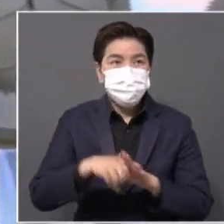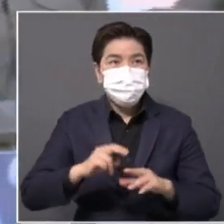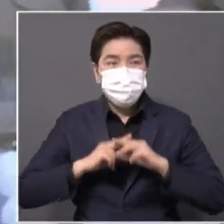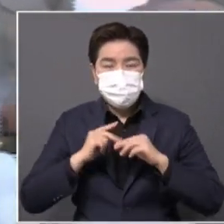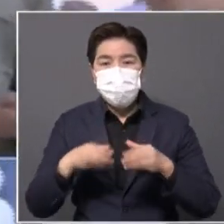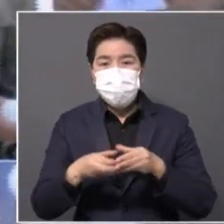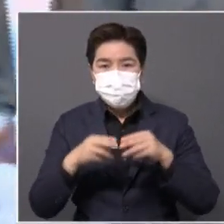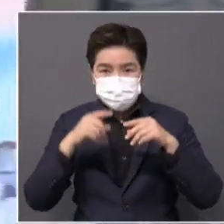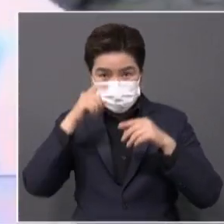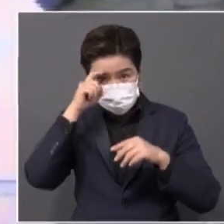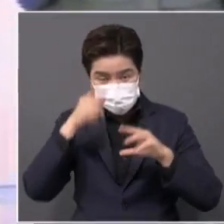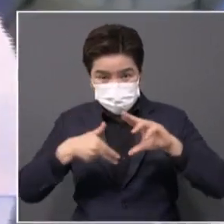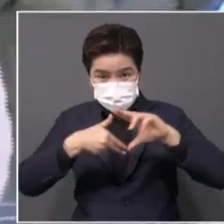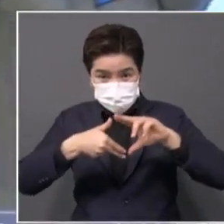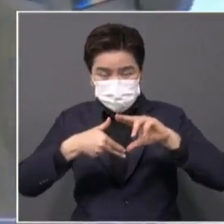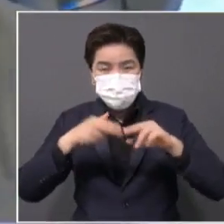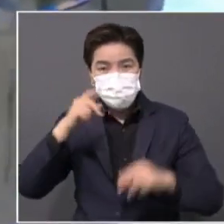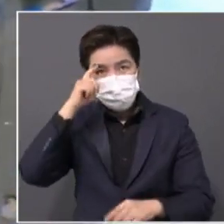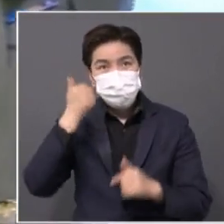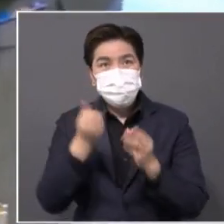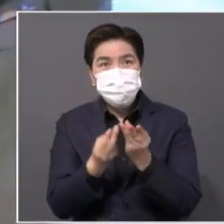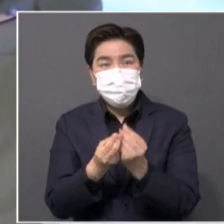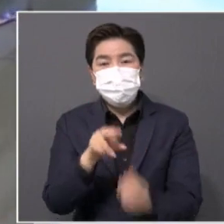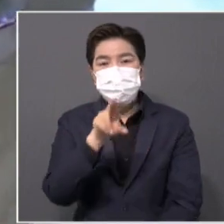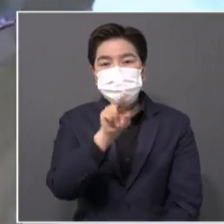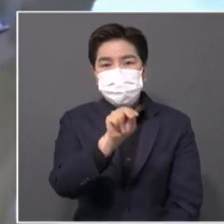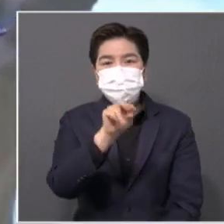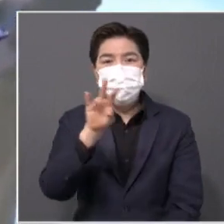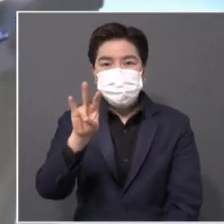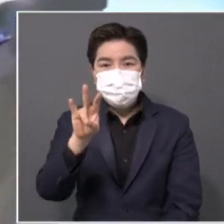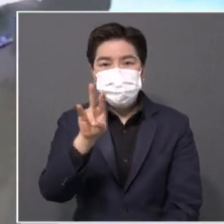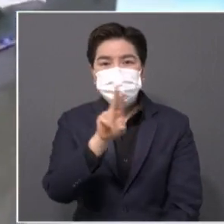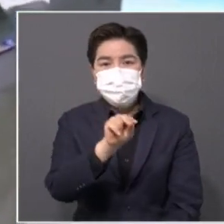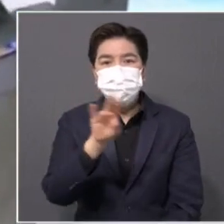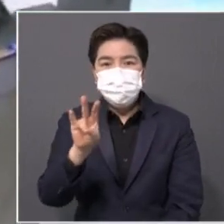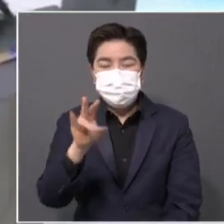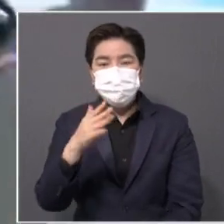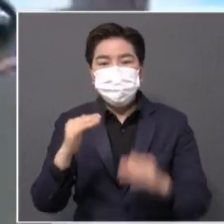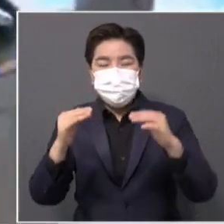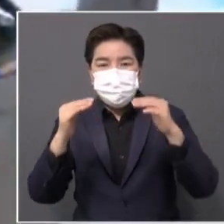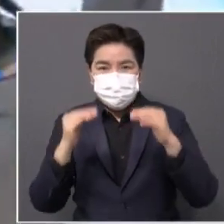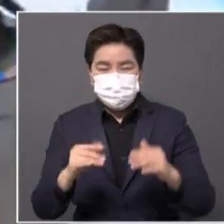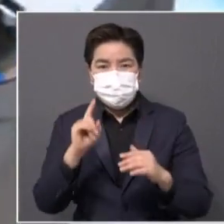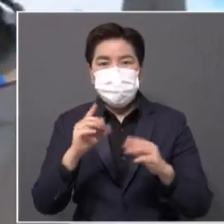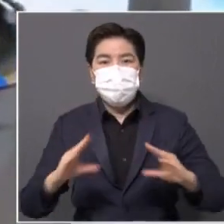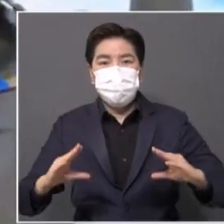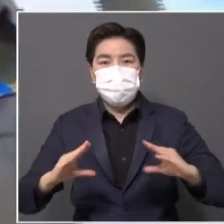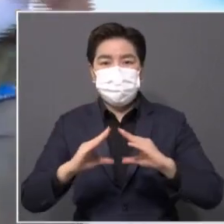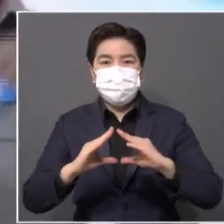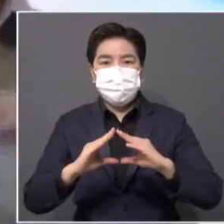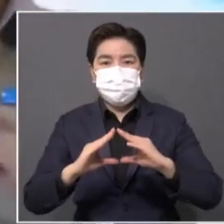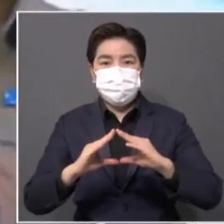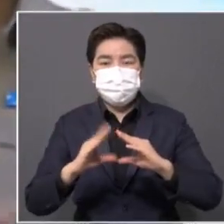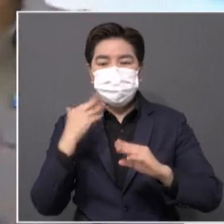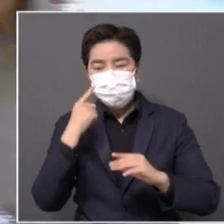สำหรับพรรคพลังประชารัฐพลเอกประวิตรวงษ์สุวรรณได้หมายเลข 37ค่ะแล้วก็มาอีก 1พรรคการเมืองรวมไทยสร้างชาติ